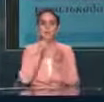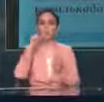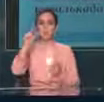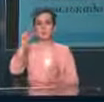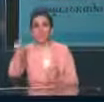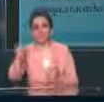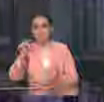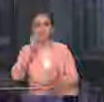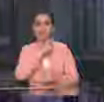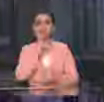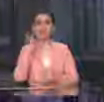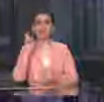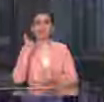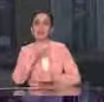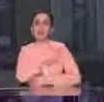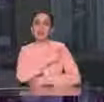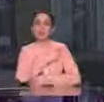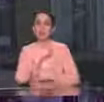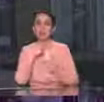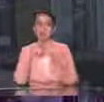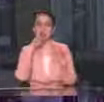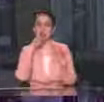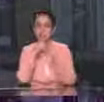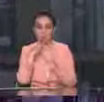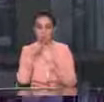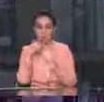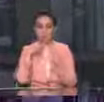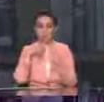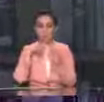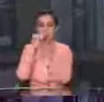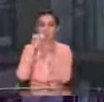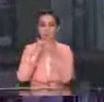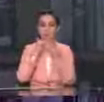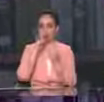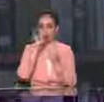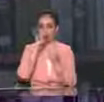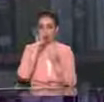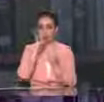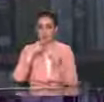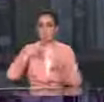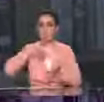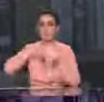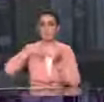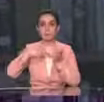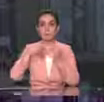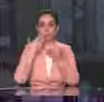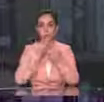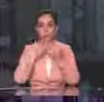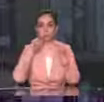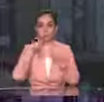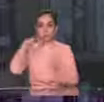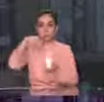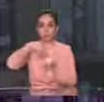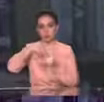можем запрограммировать мы не компьютеры мы можем запланировать какое-нибудь мероприятие на самом краешке причала стоишь ты